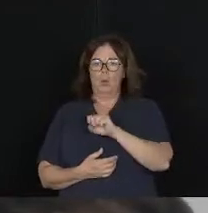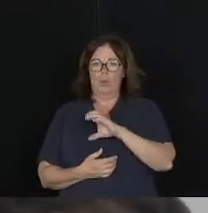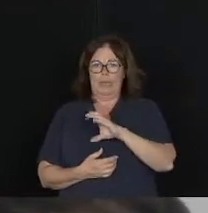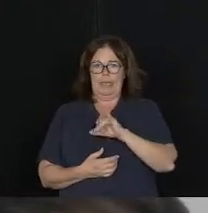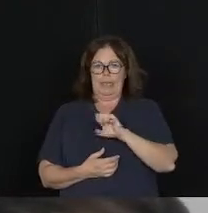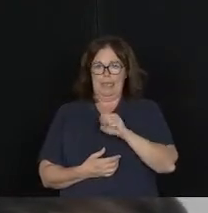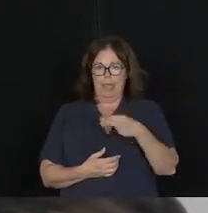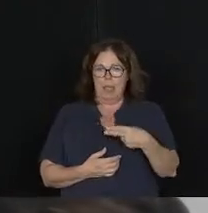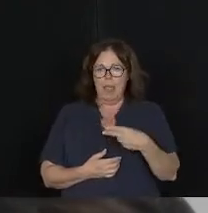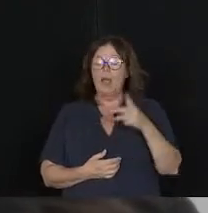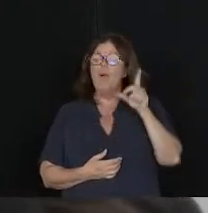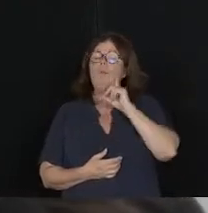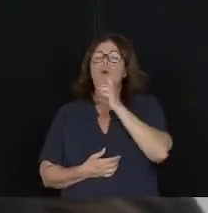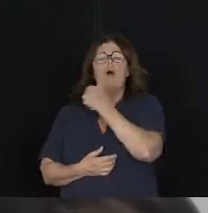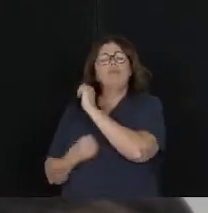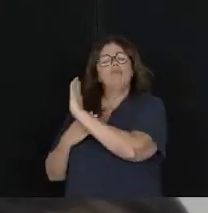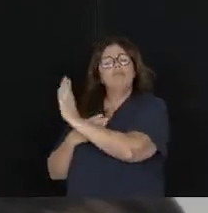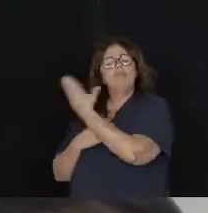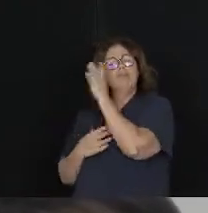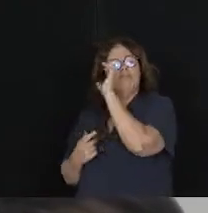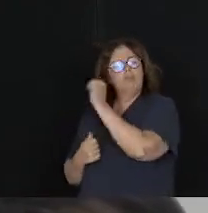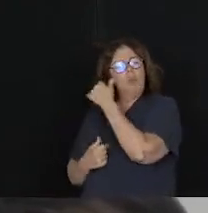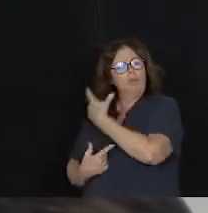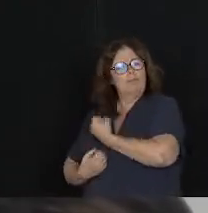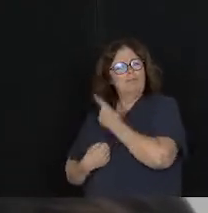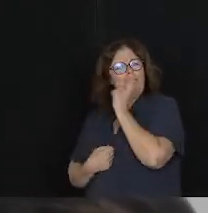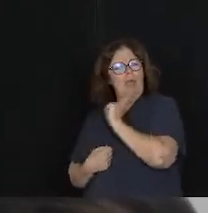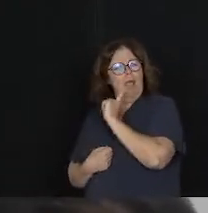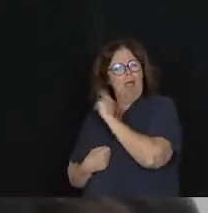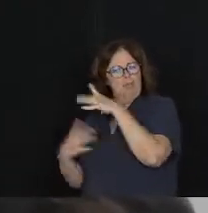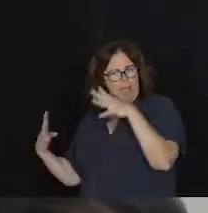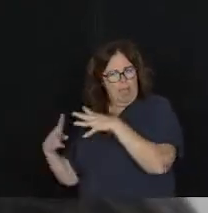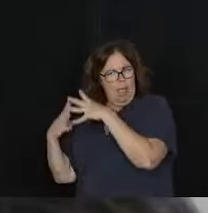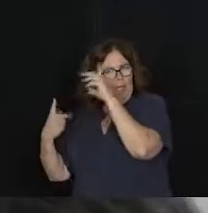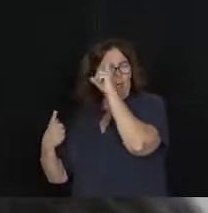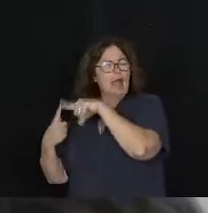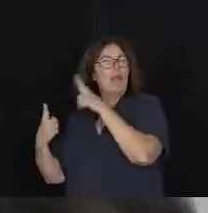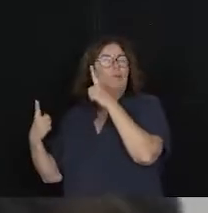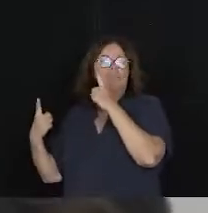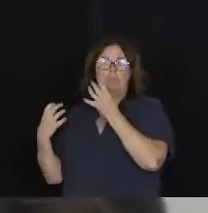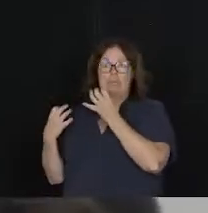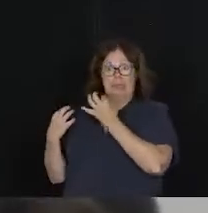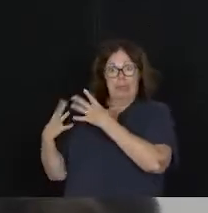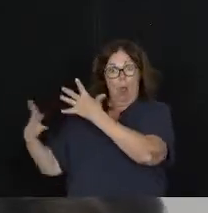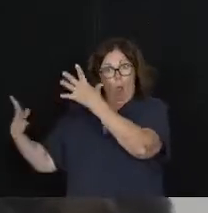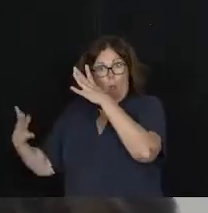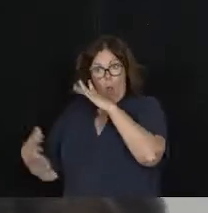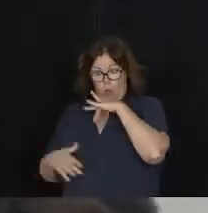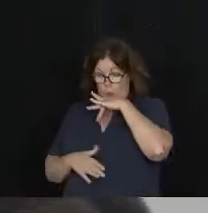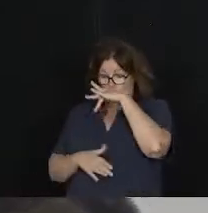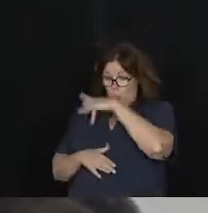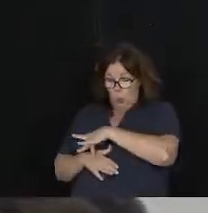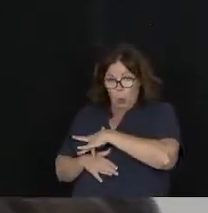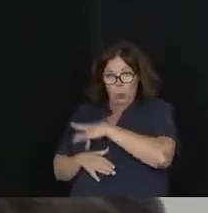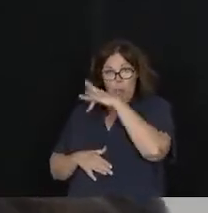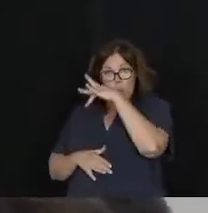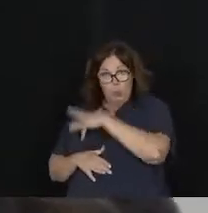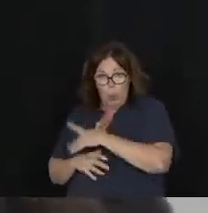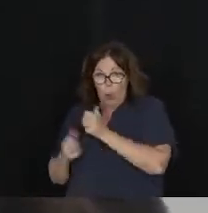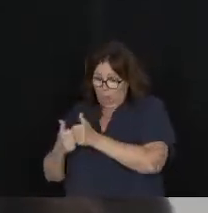que l'épreuve de la guerre et de la séparation, c'est aussi une épreuve du temps, une épreuve de la distance par le biais du